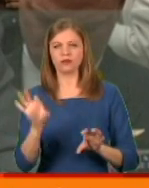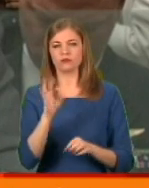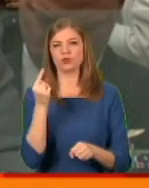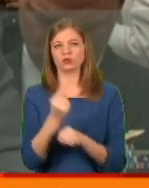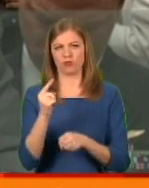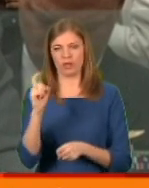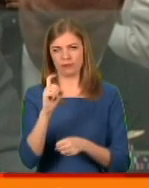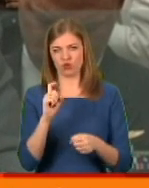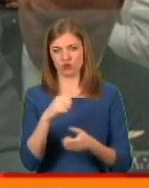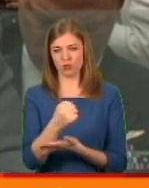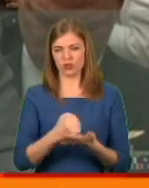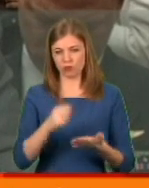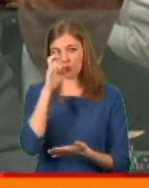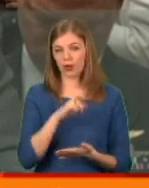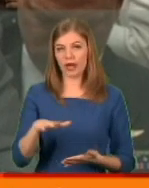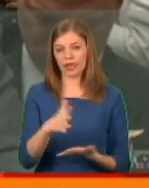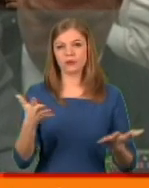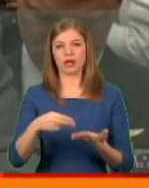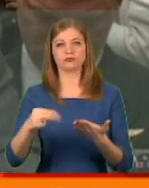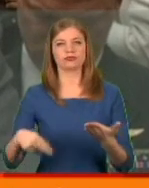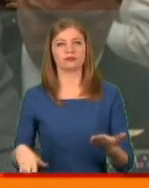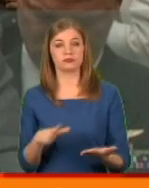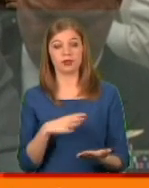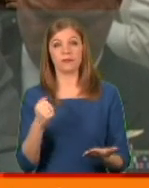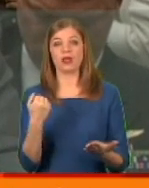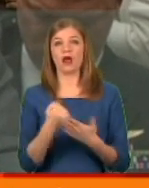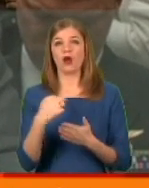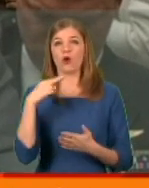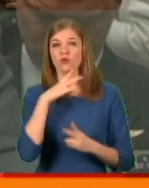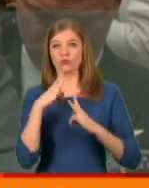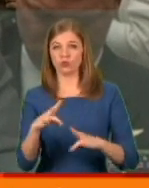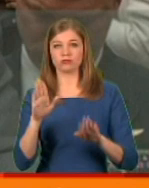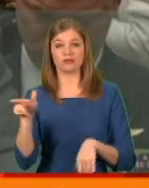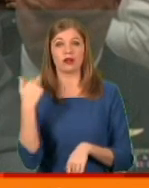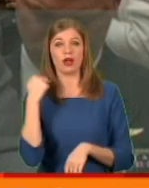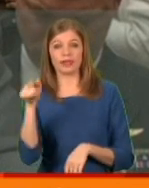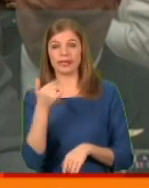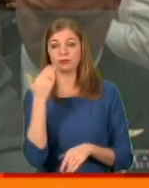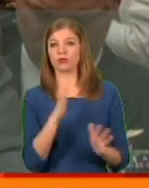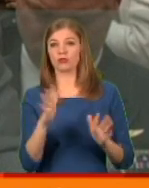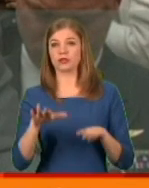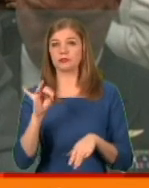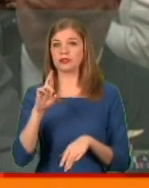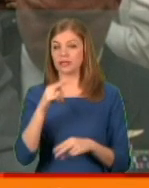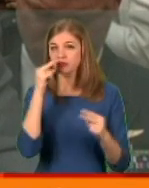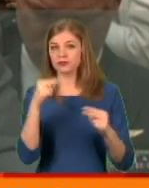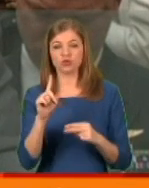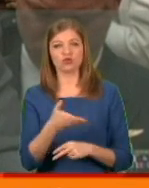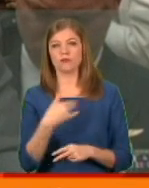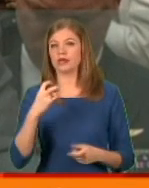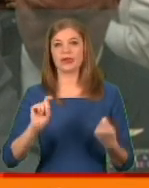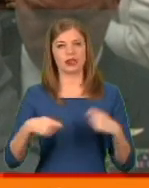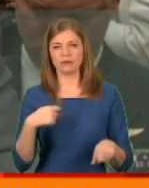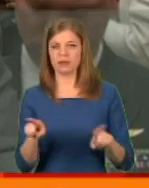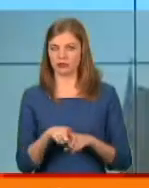заборону хімічної зброї країнами, які її підписали. А отруєння в англійському Солсбері та останні події в Сирії свідчать, що ми не дарма